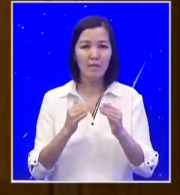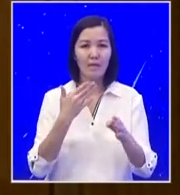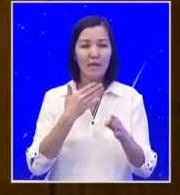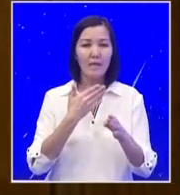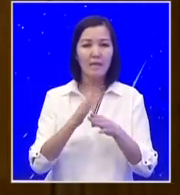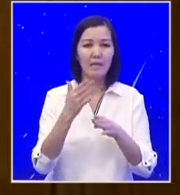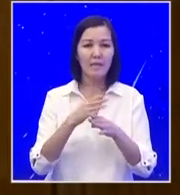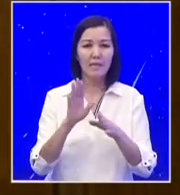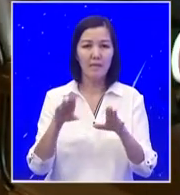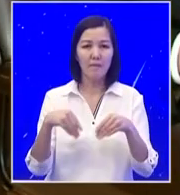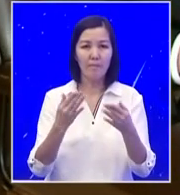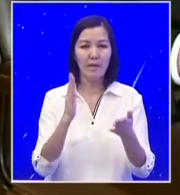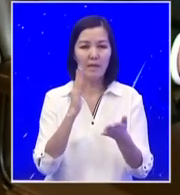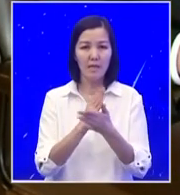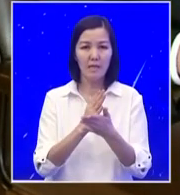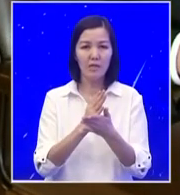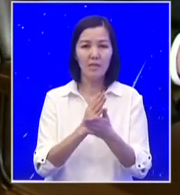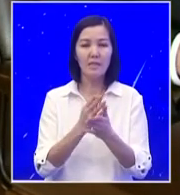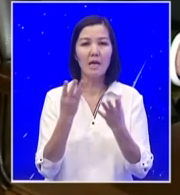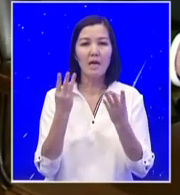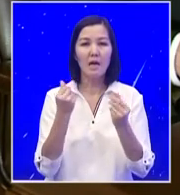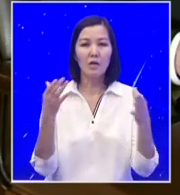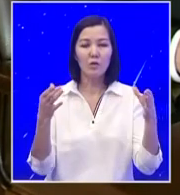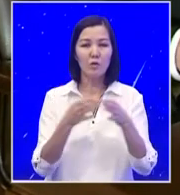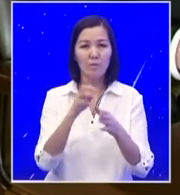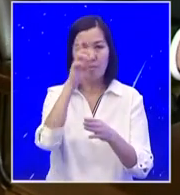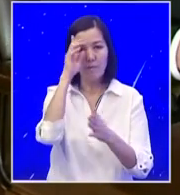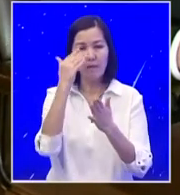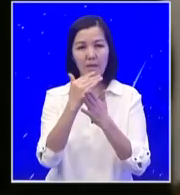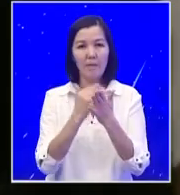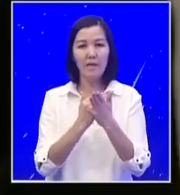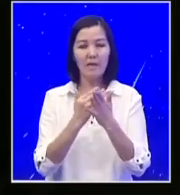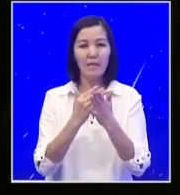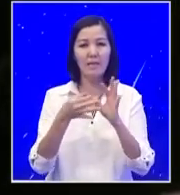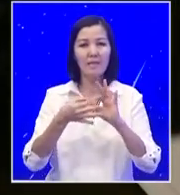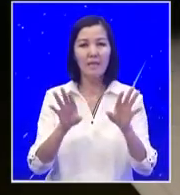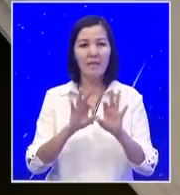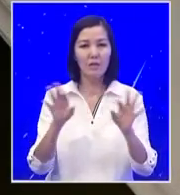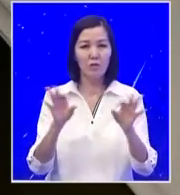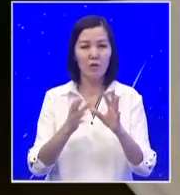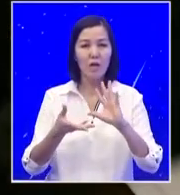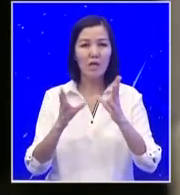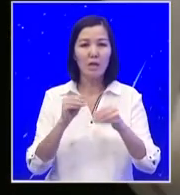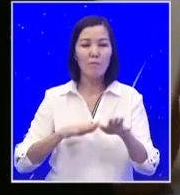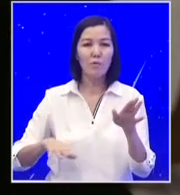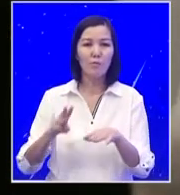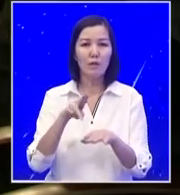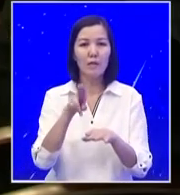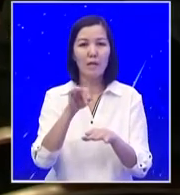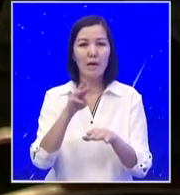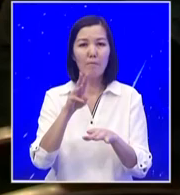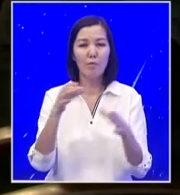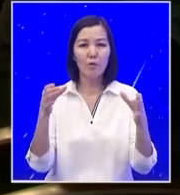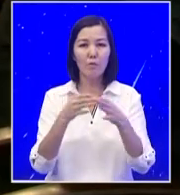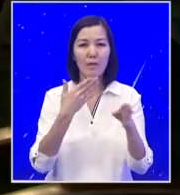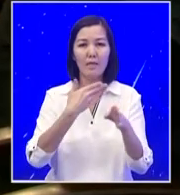төмендетілген кепілдендірілген несие бар екен жеткізді. Қаржы ұйымының мемлекеттік бағдарламалары кеңінен түсіндірілді. Жалпы өңіріміз даму